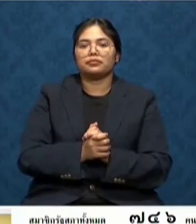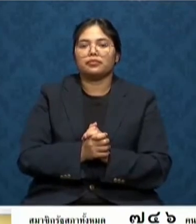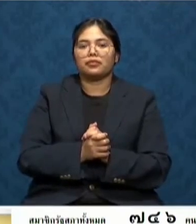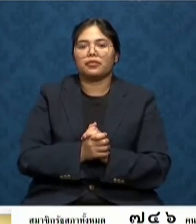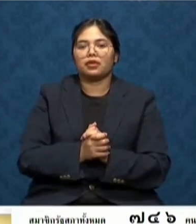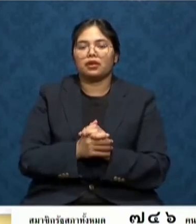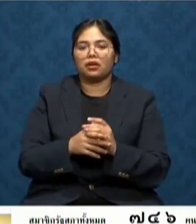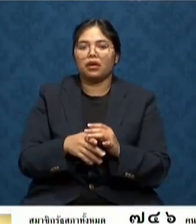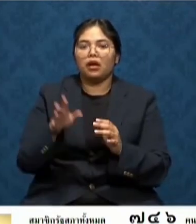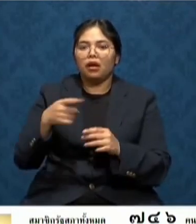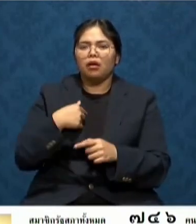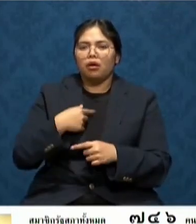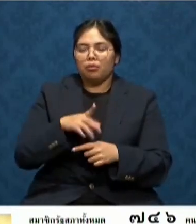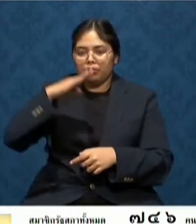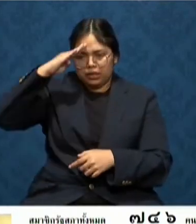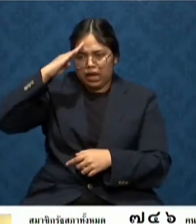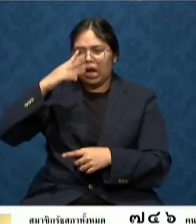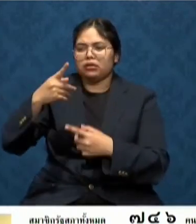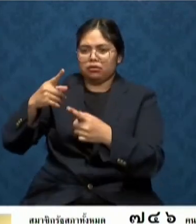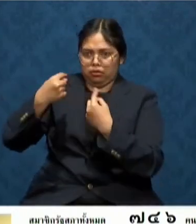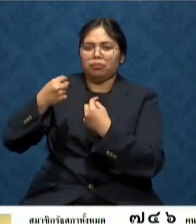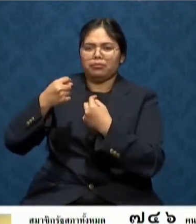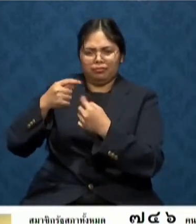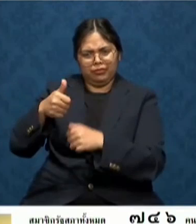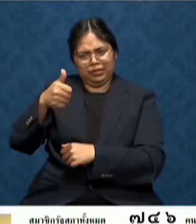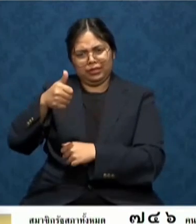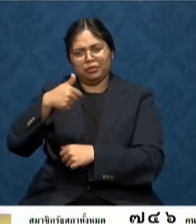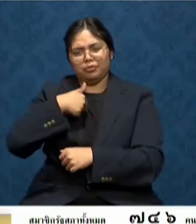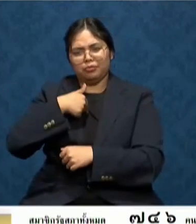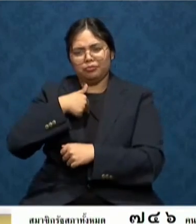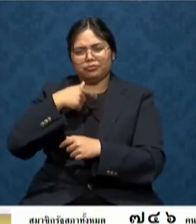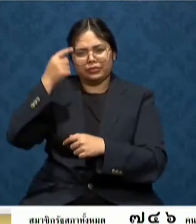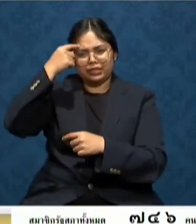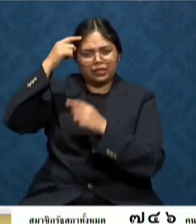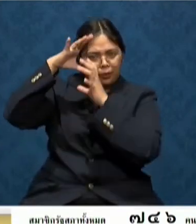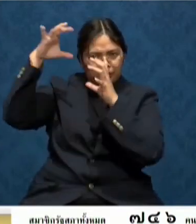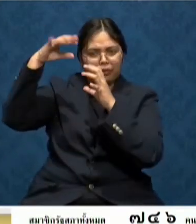การตอบรที่ดีจากภาคตาหาร ก็เปเรื่องทผมขาระหงไ olduğunu